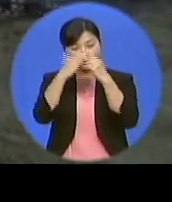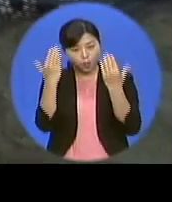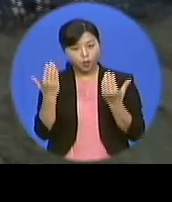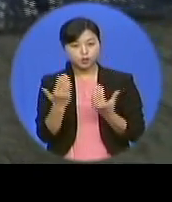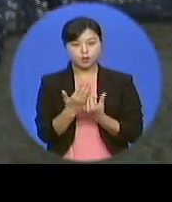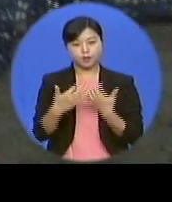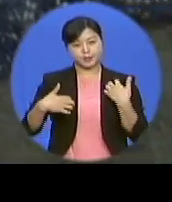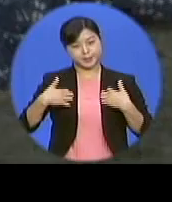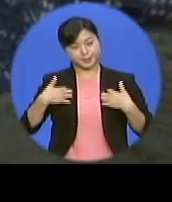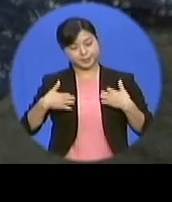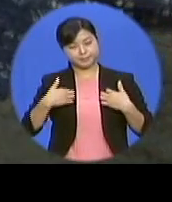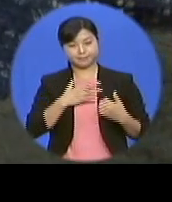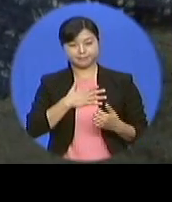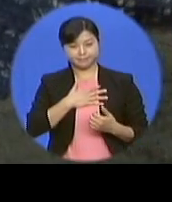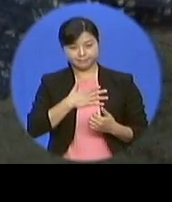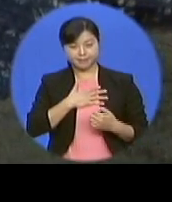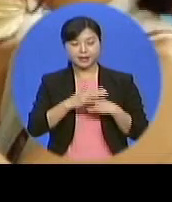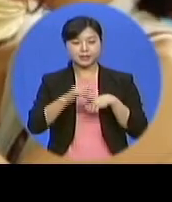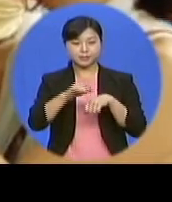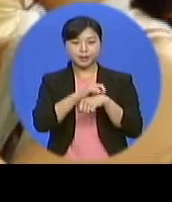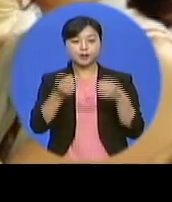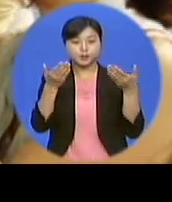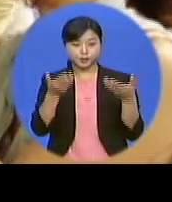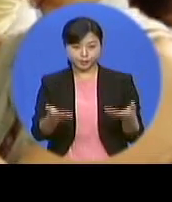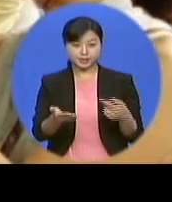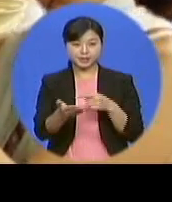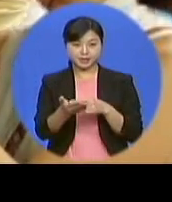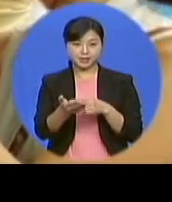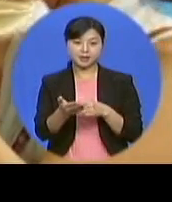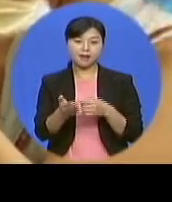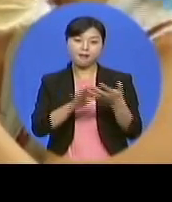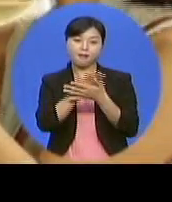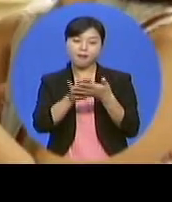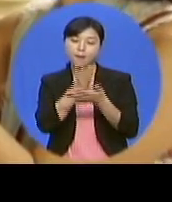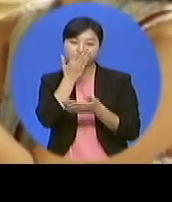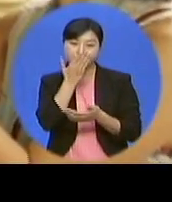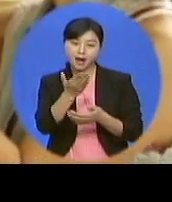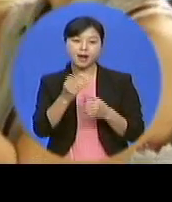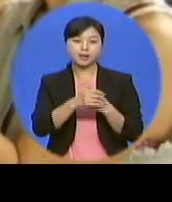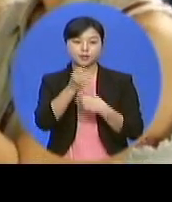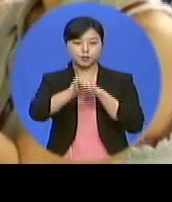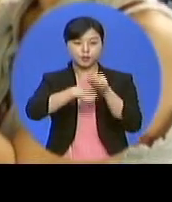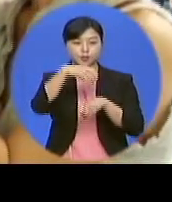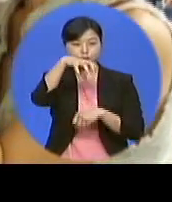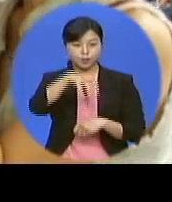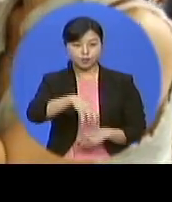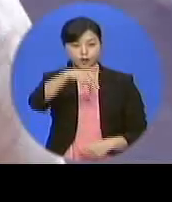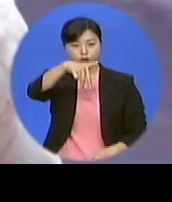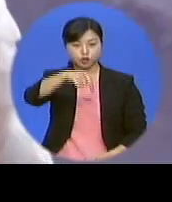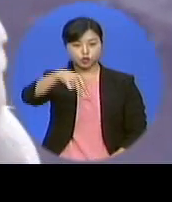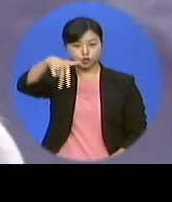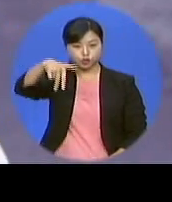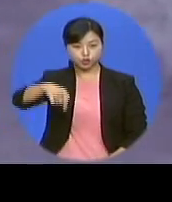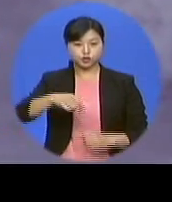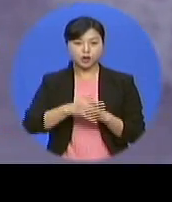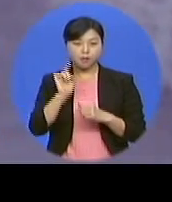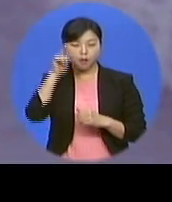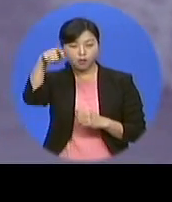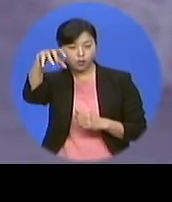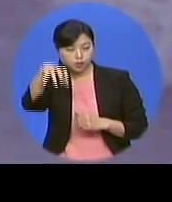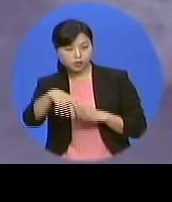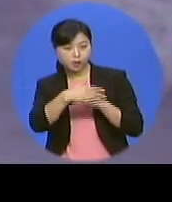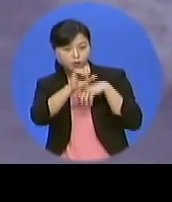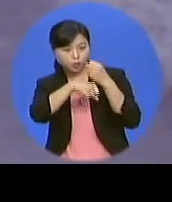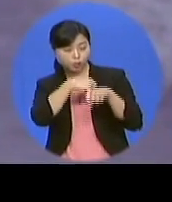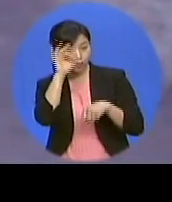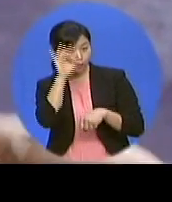모두 오감 만족하고 특별한 휴식을 즐길 수 있는 곳, 테마동물원 주주. 멀리서만 동물을